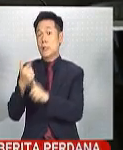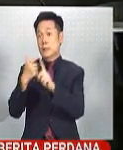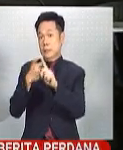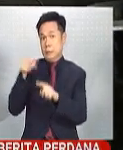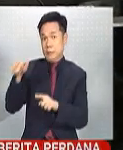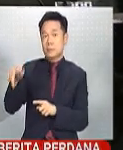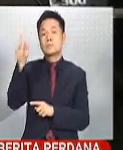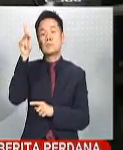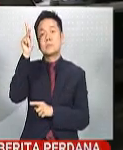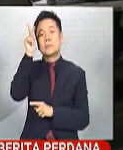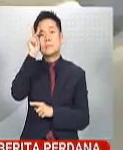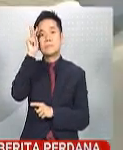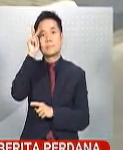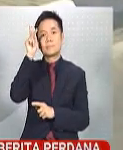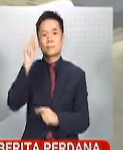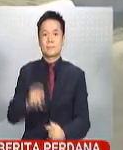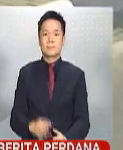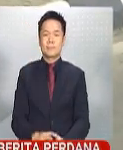negeri itu.